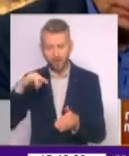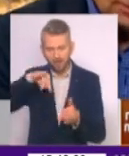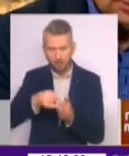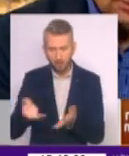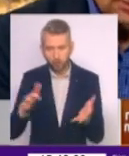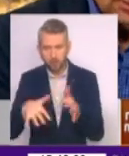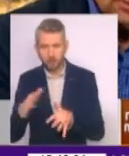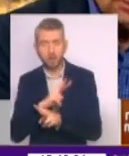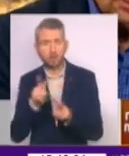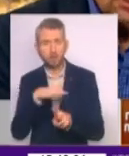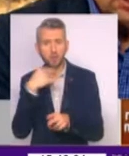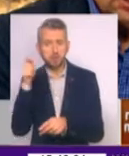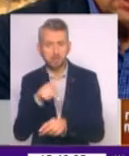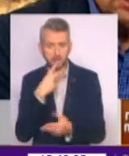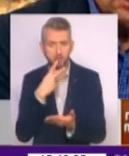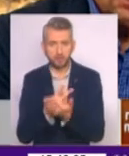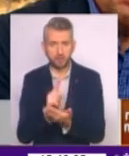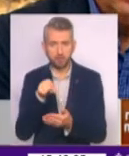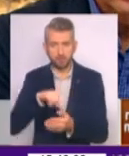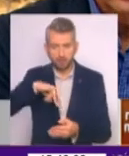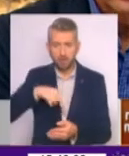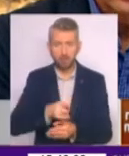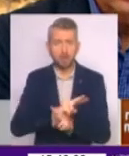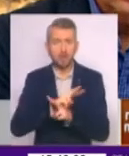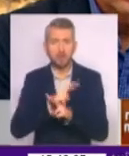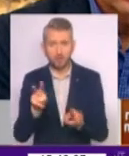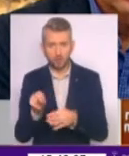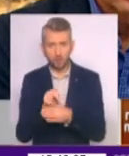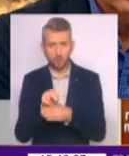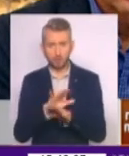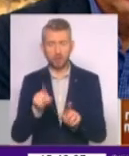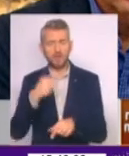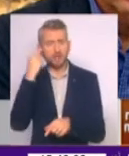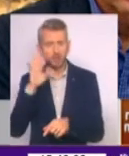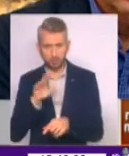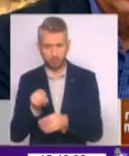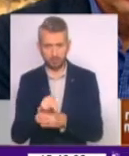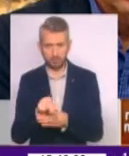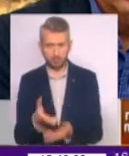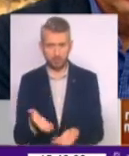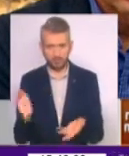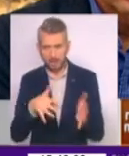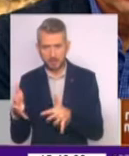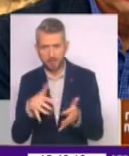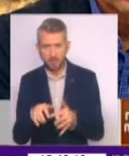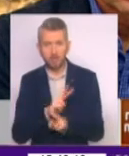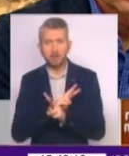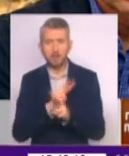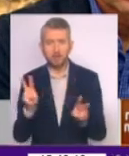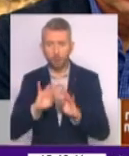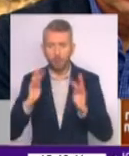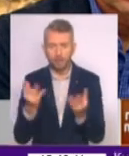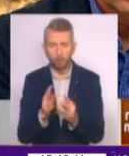приїхати і подивитися, що цю яму ніхто не навіть не думав засипати, її саме навіть ніхто не